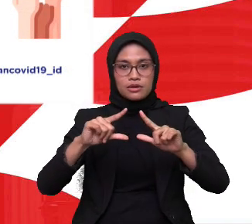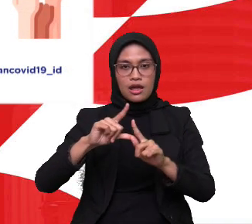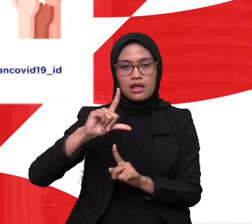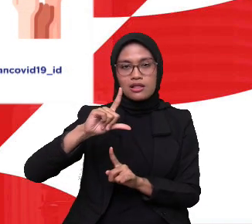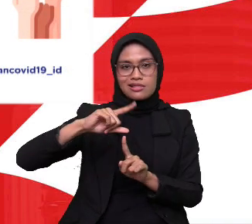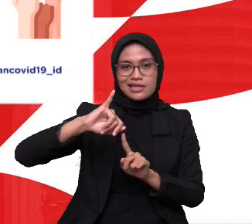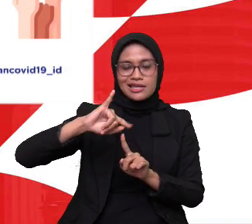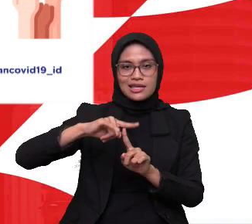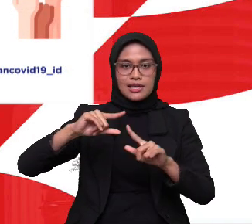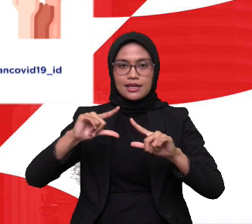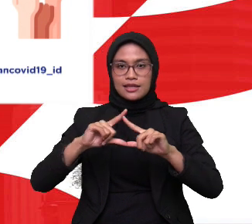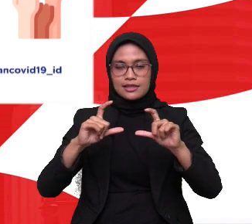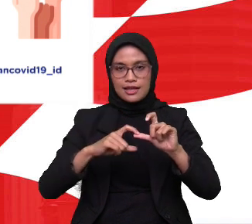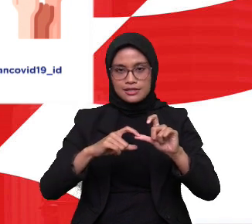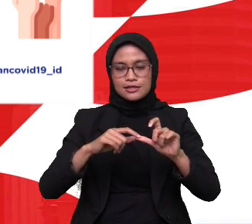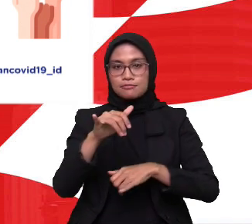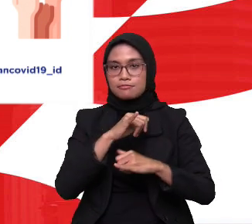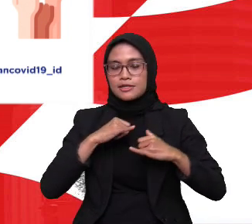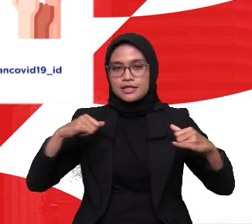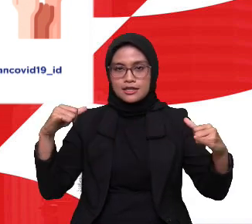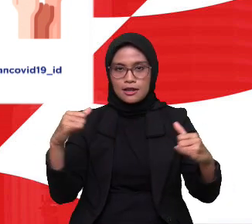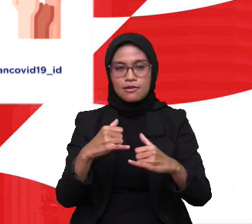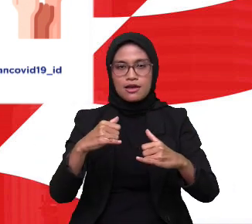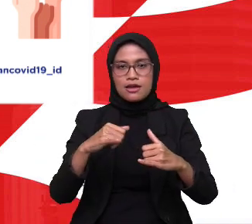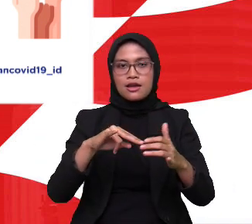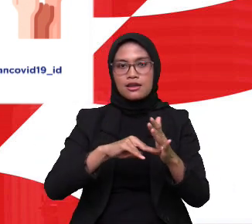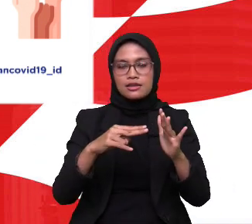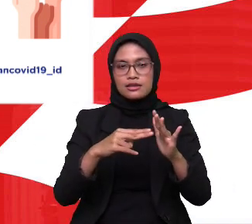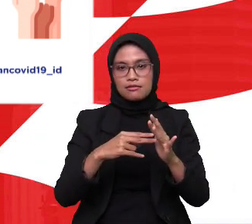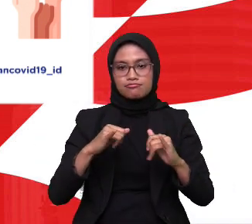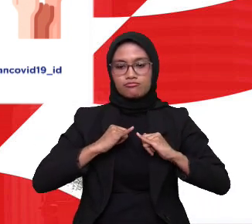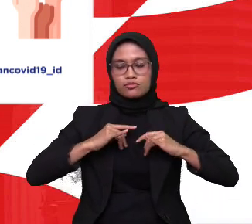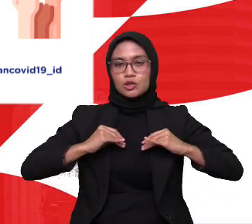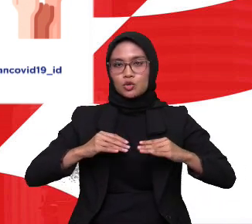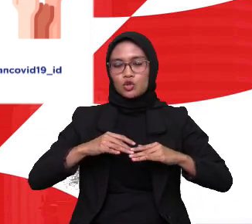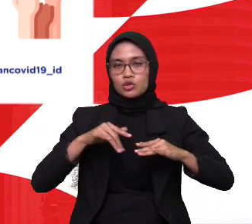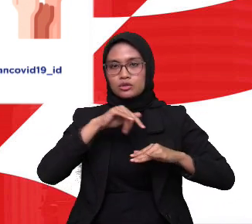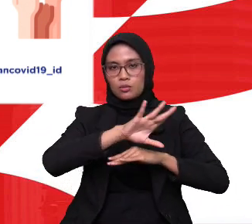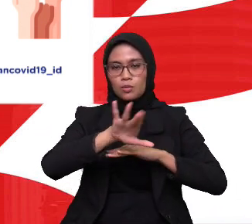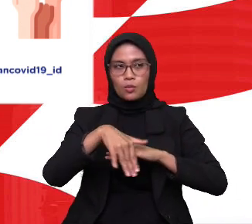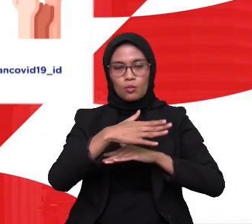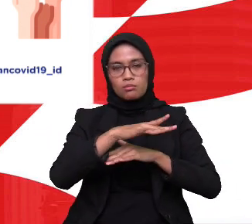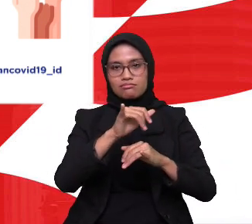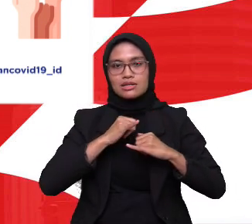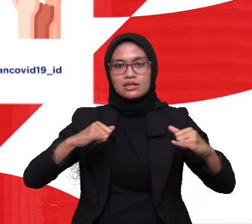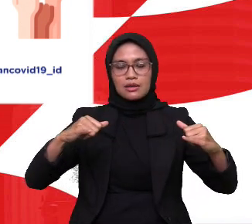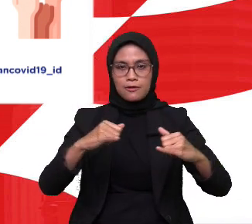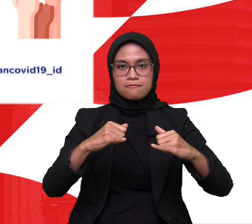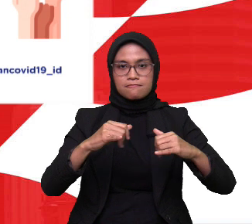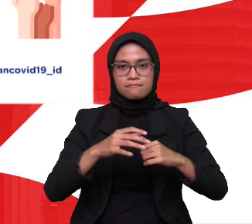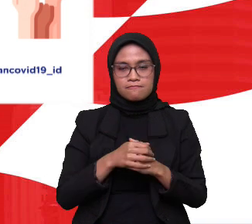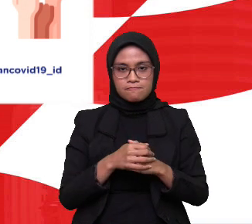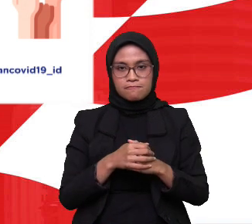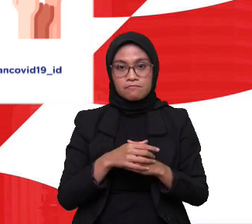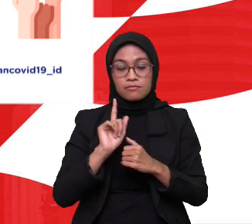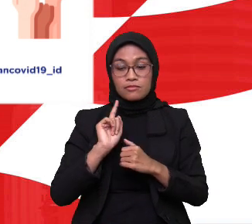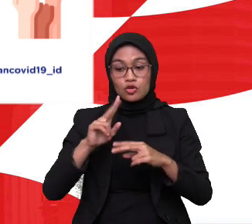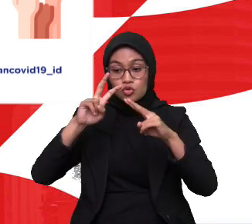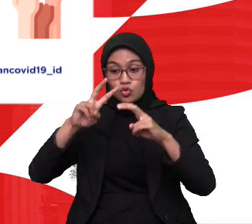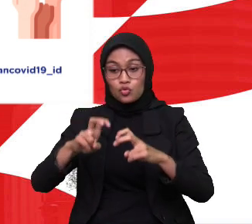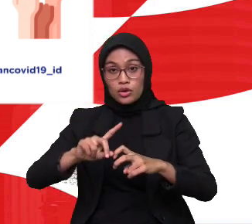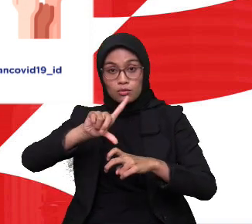yang pertama adalah kekebalan Komunitas dari vaksinasi dan infeksi alamiah hasil survei pada